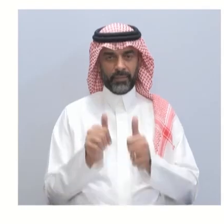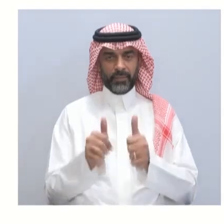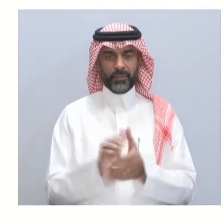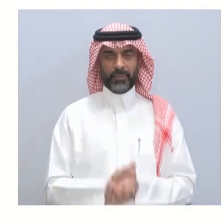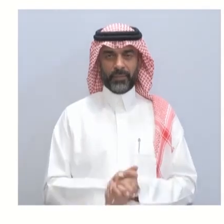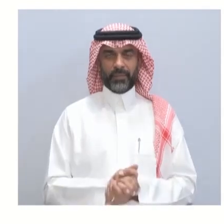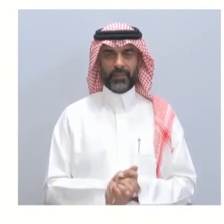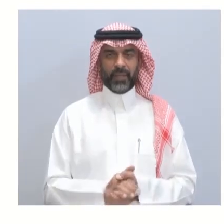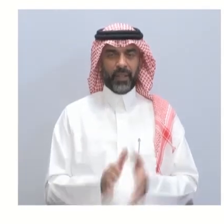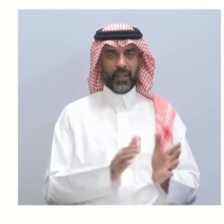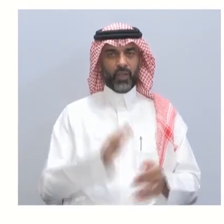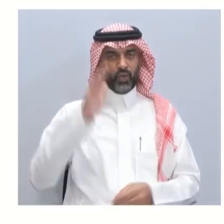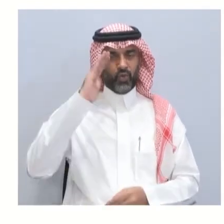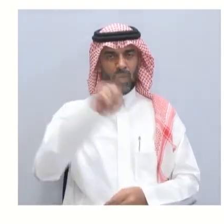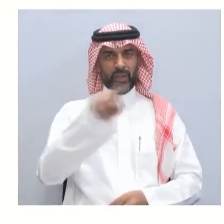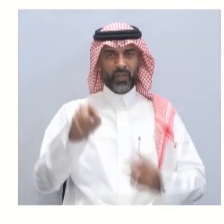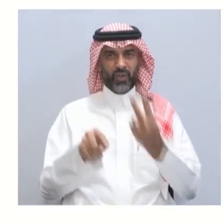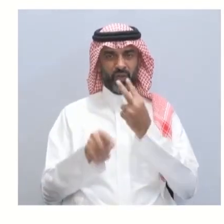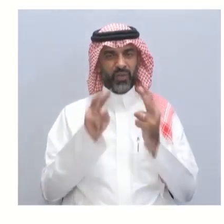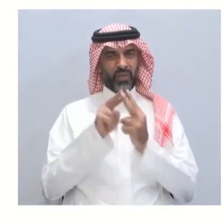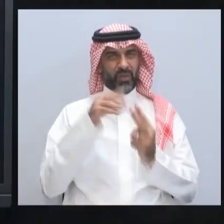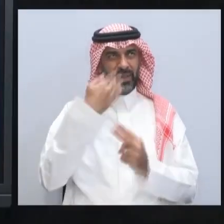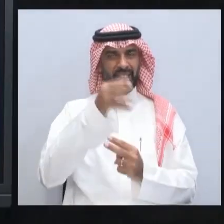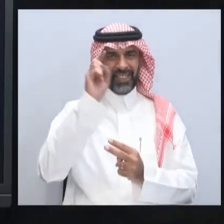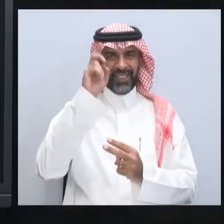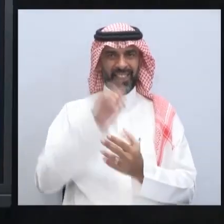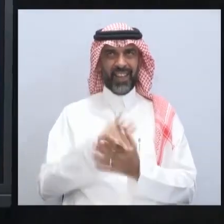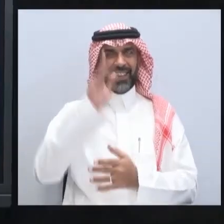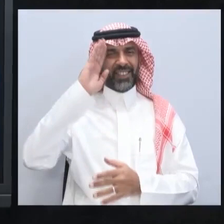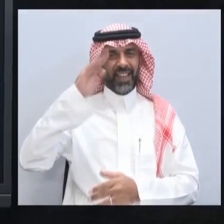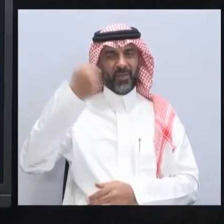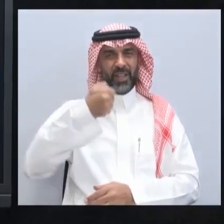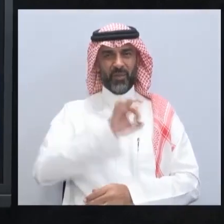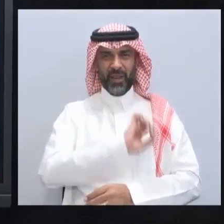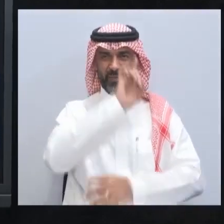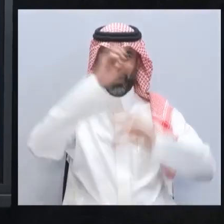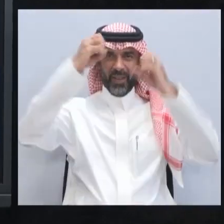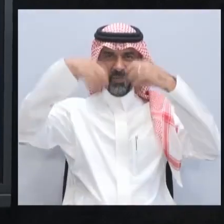الموجوده شكرا لكم على حسن المتابعه ونلتقيكم في الدرس القادم باذن الله والسلام عليكم ورحمه الله وبركاته